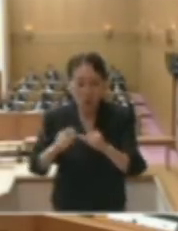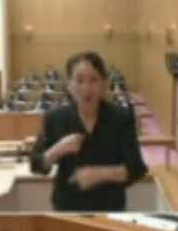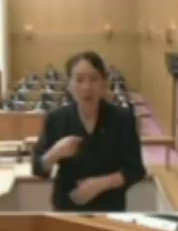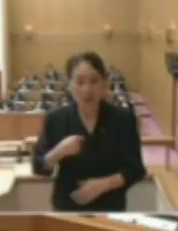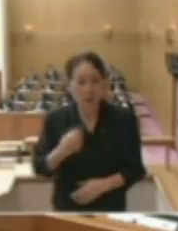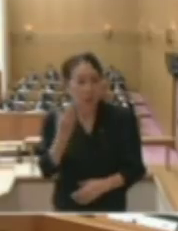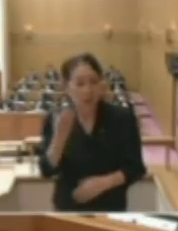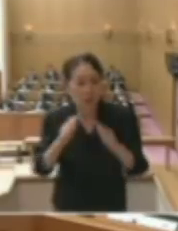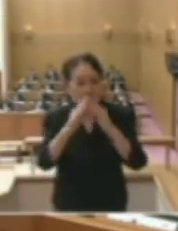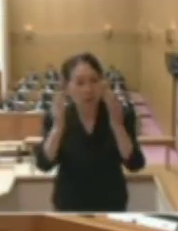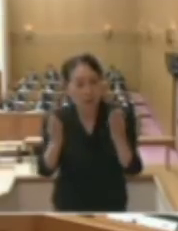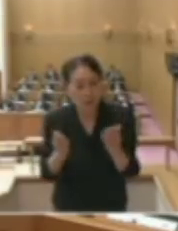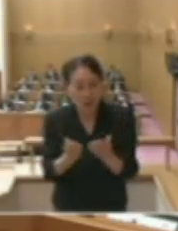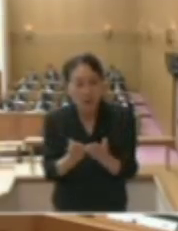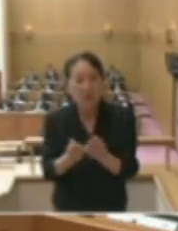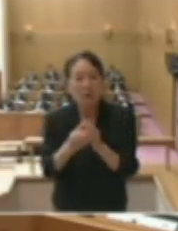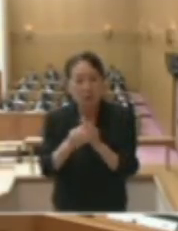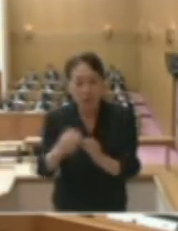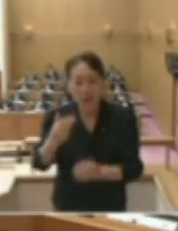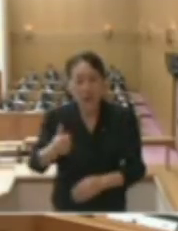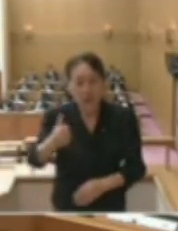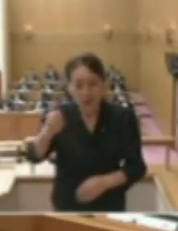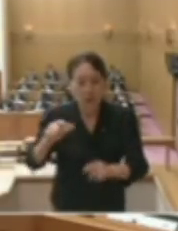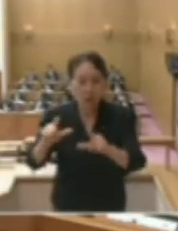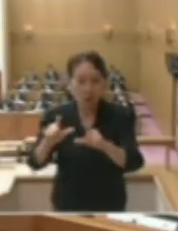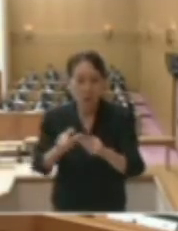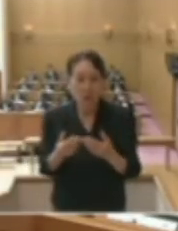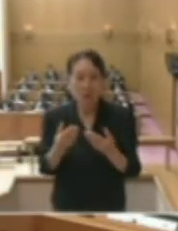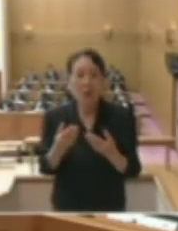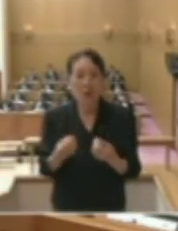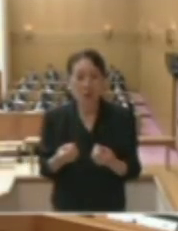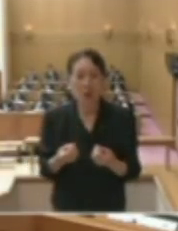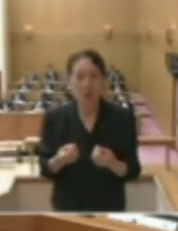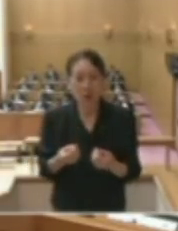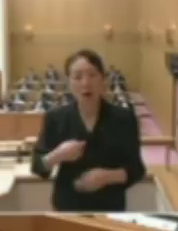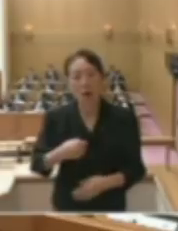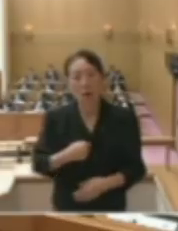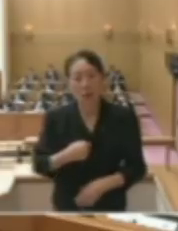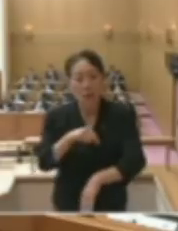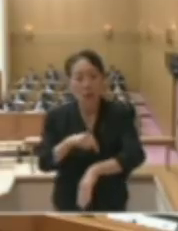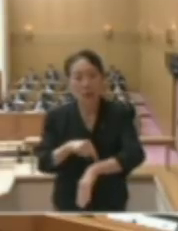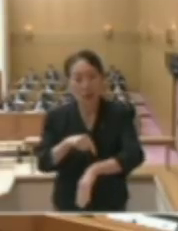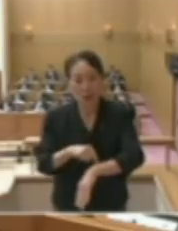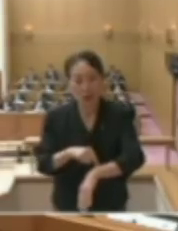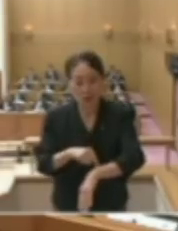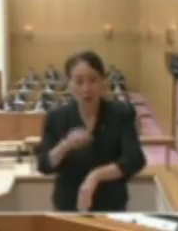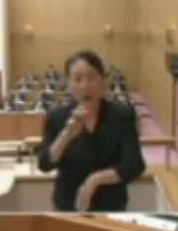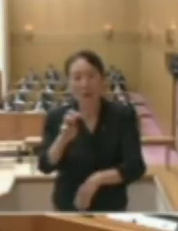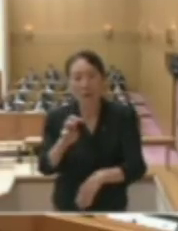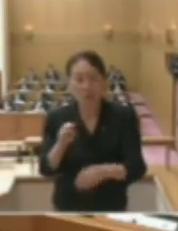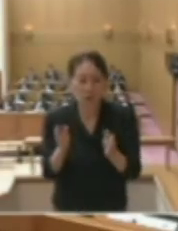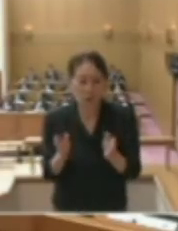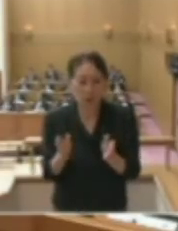の質問全般にわたり、市長答弁いただきましたが、私の持ち時間は30分しかござい